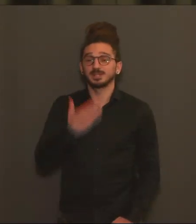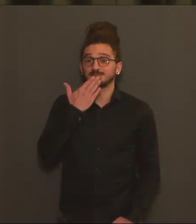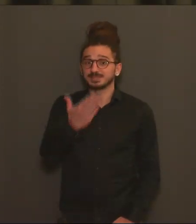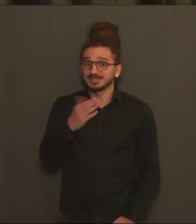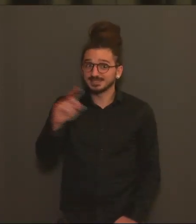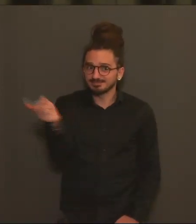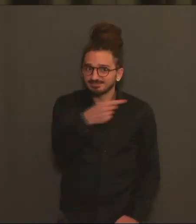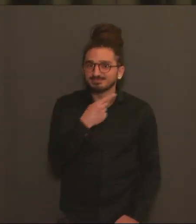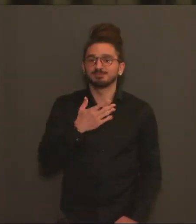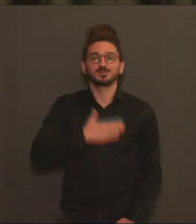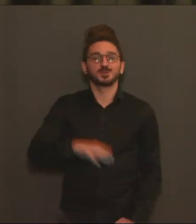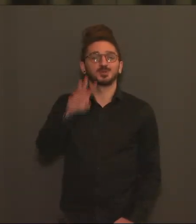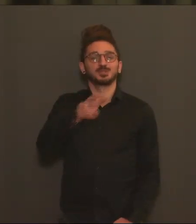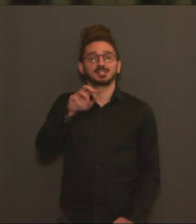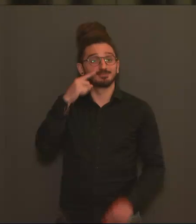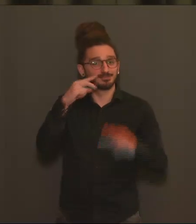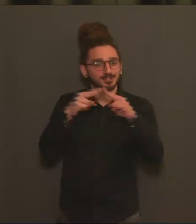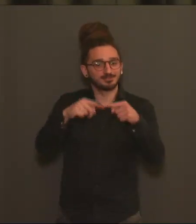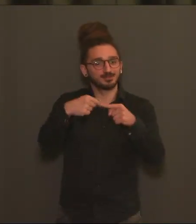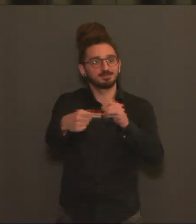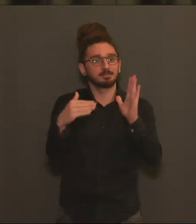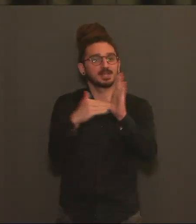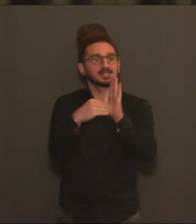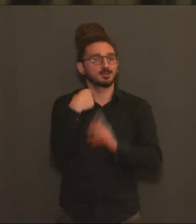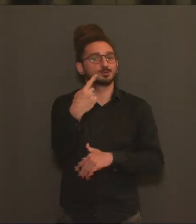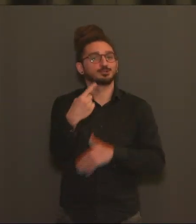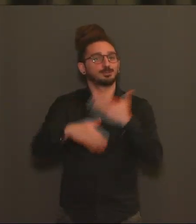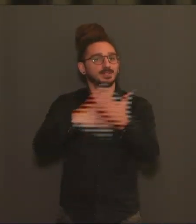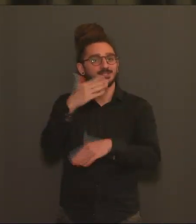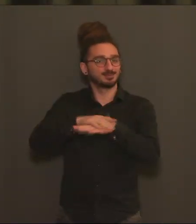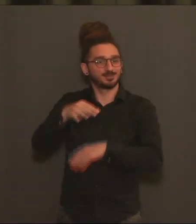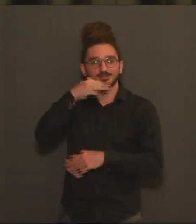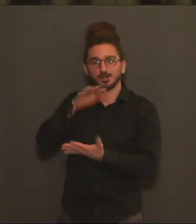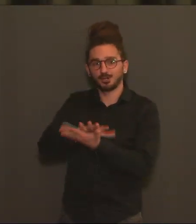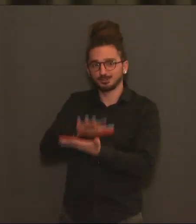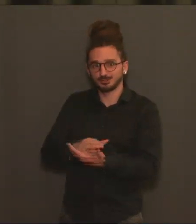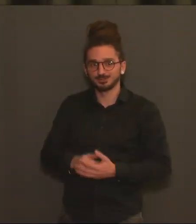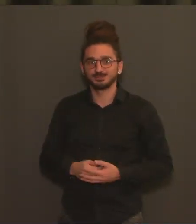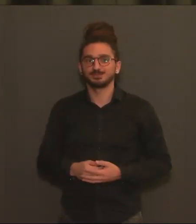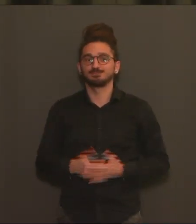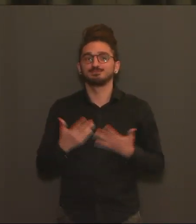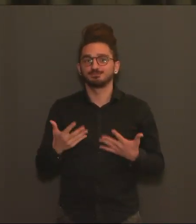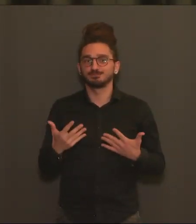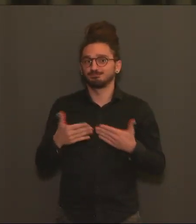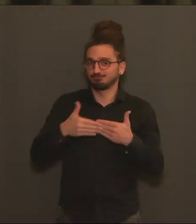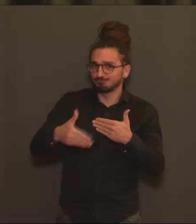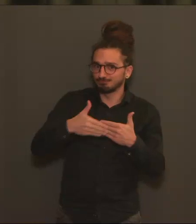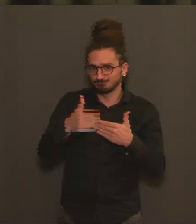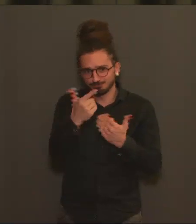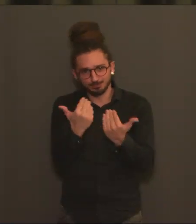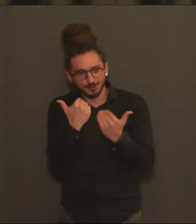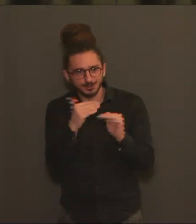pour la prochaine conférence de presse à 11h. D'ici là, portez-vous bien. Rappelez-vous aussi que vous pouvez voir qui vous